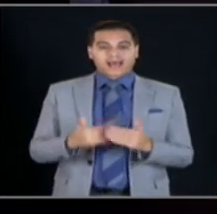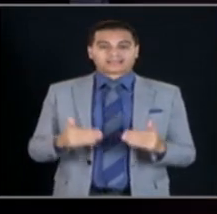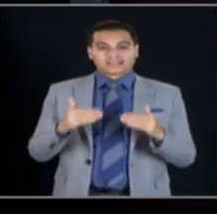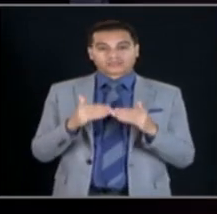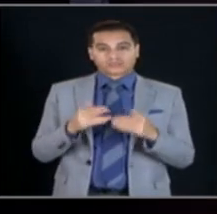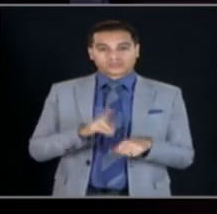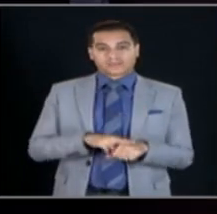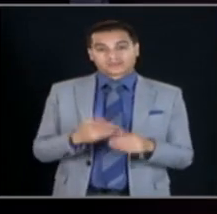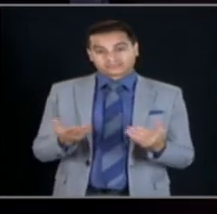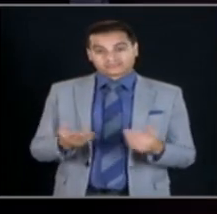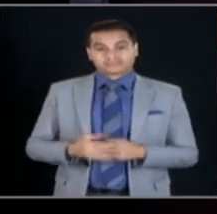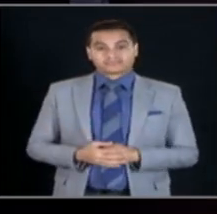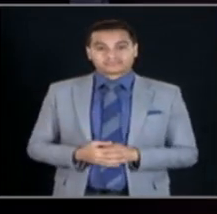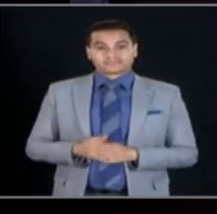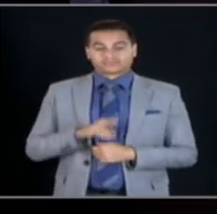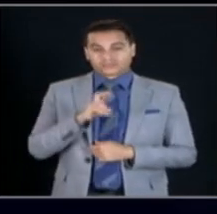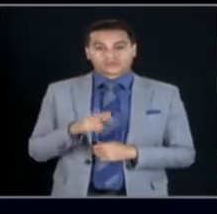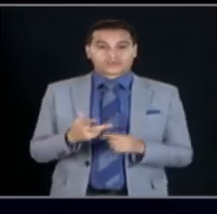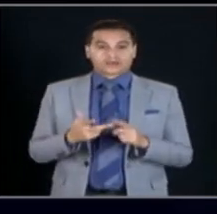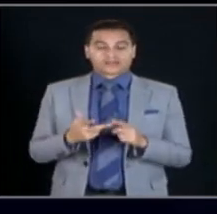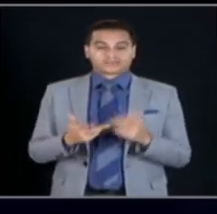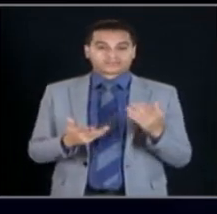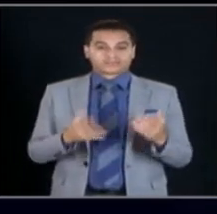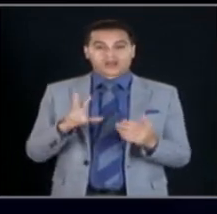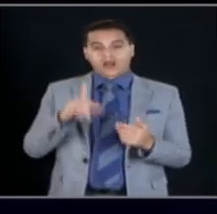اتعادلتوا كمان. السؤال الثالث، هايدي ادوارد.